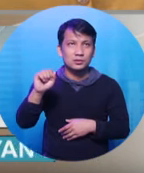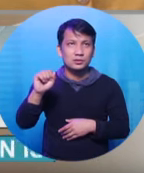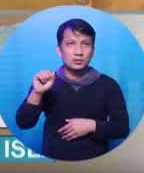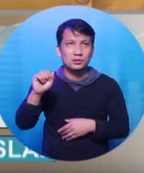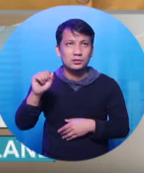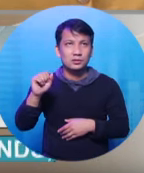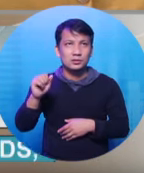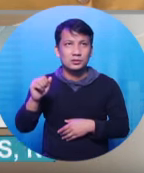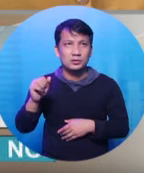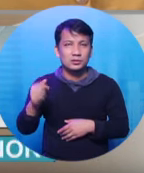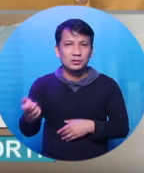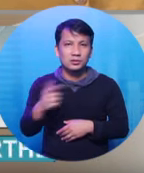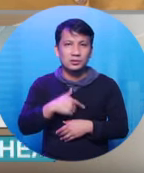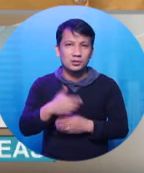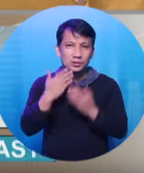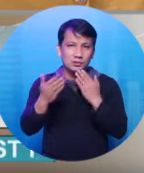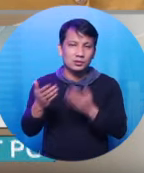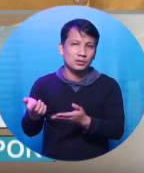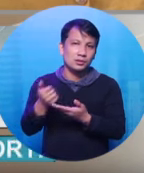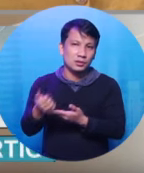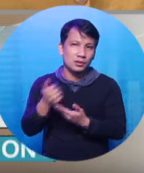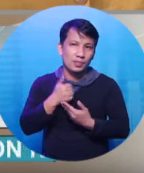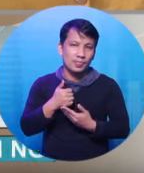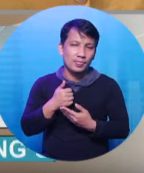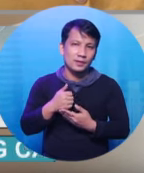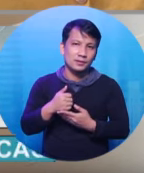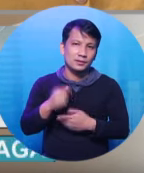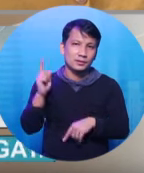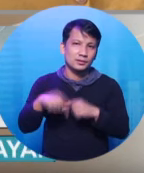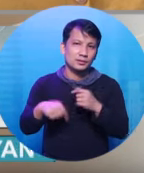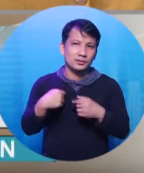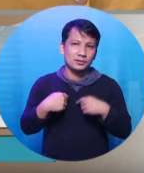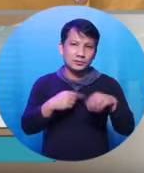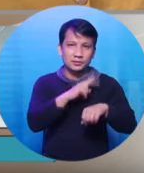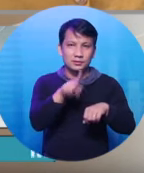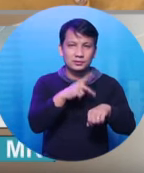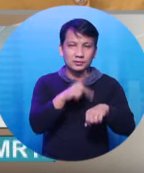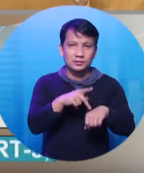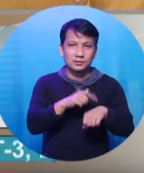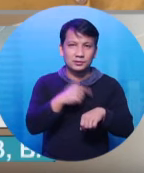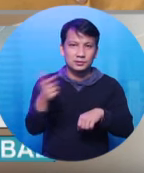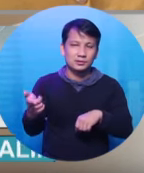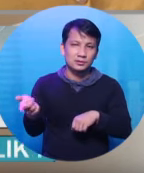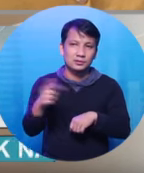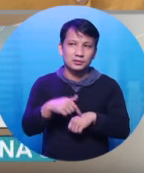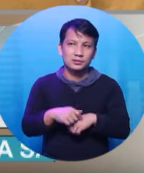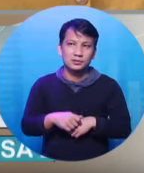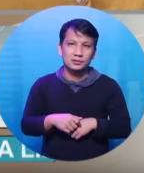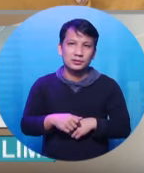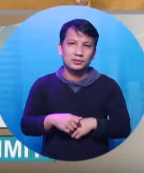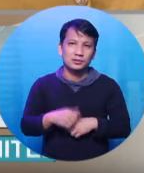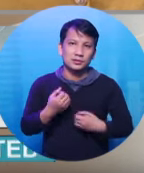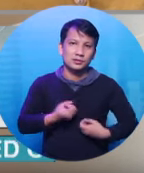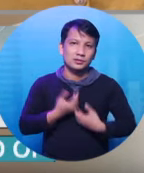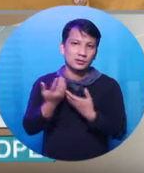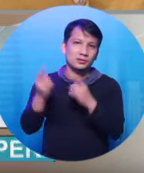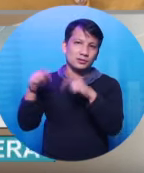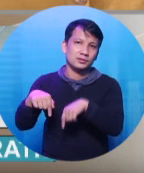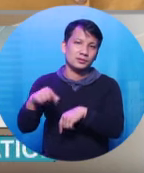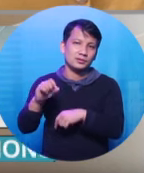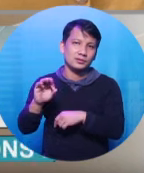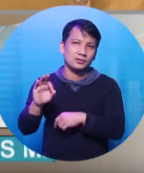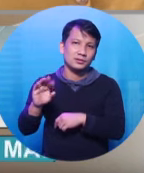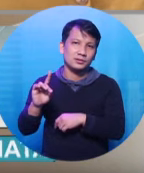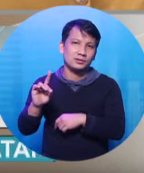Rafi, ay napaka-helpful po niya. Kahit po nandiyan na po siya sa Pilipinas, Sir Rafi, but still, yung puso niya po nandito pa rin po